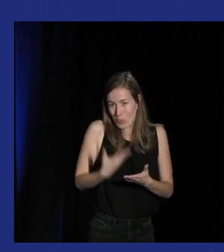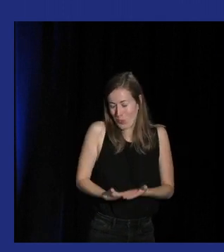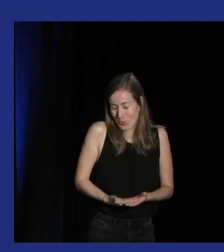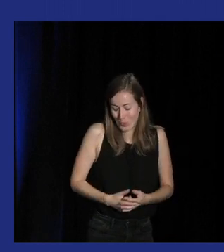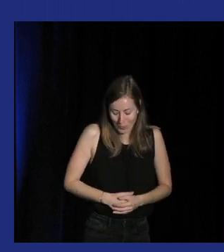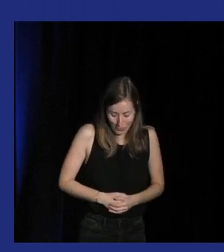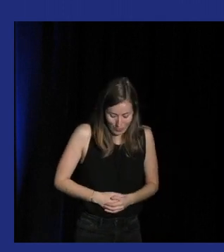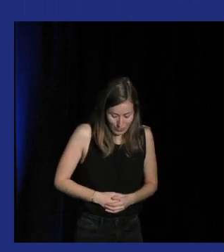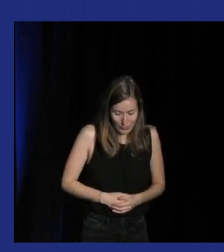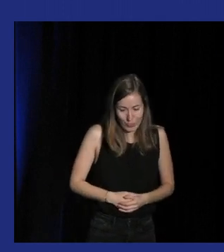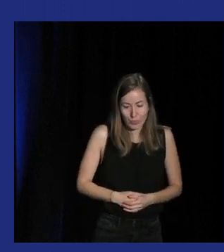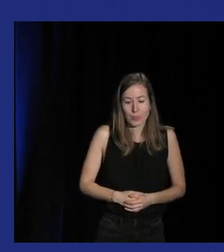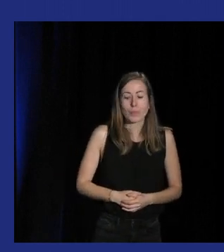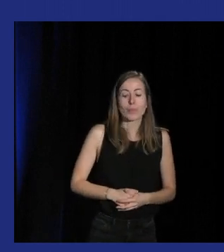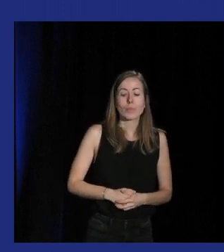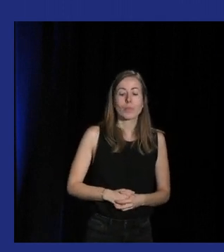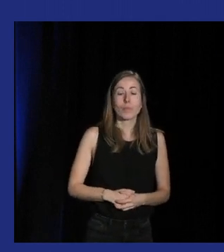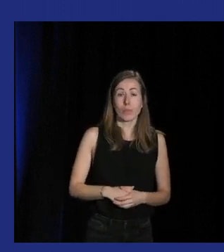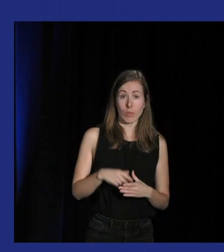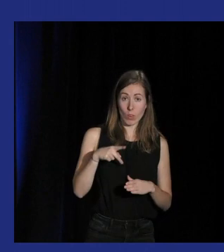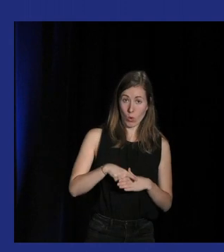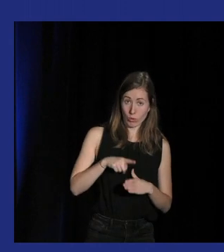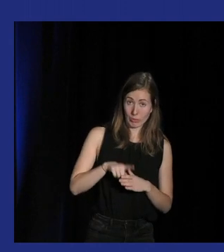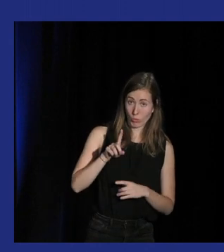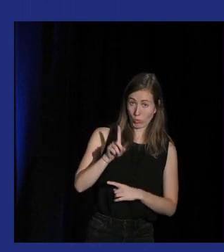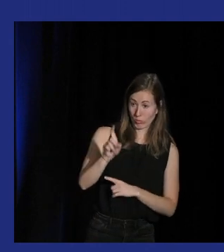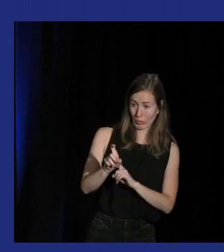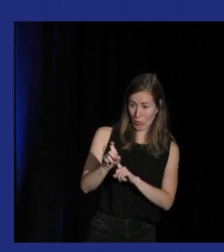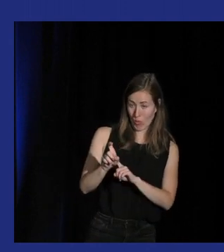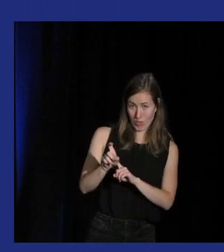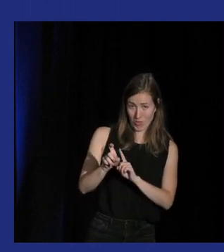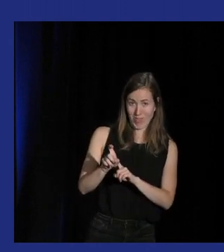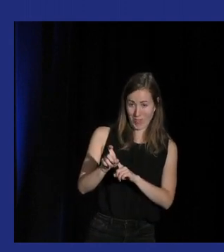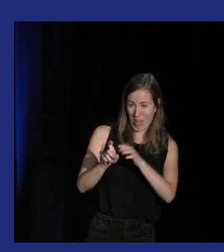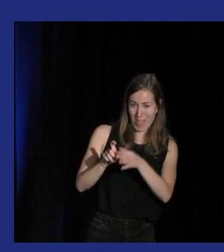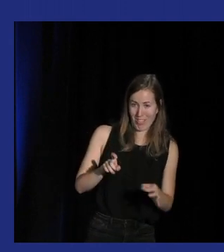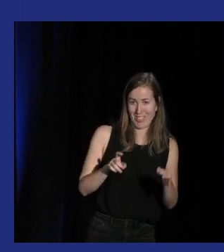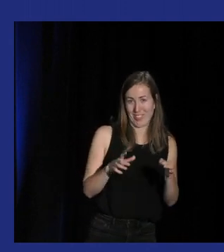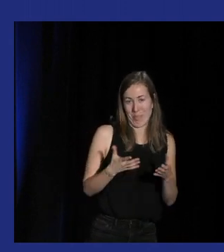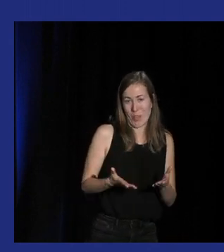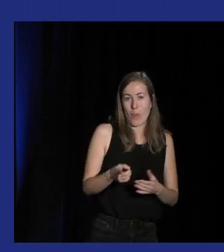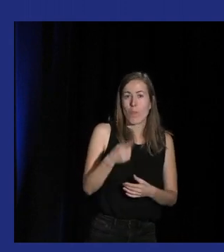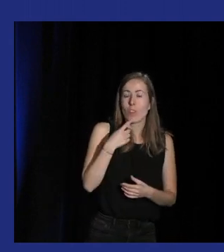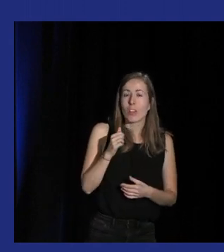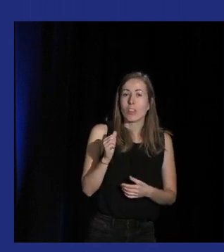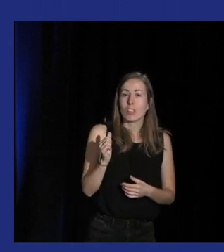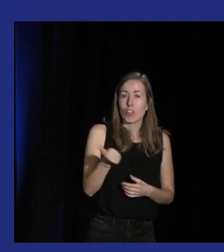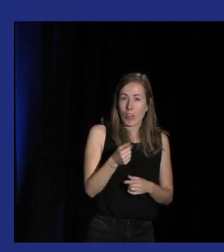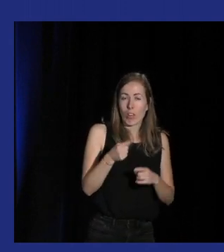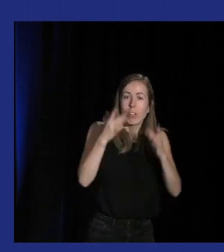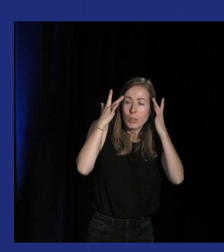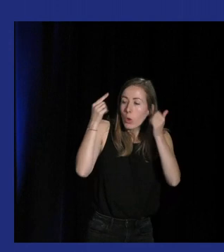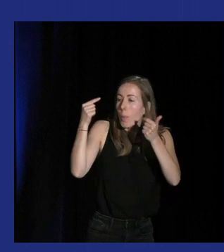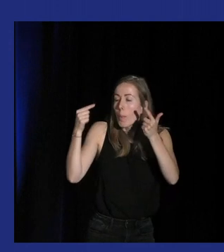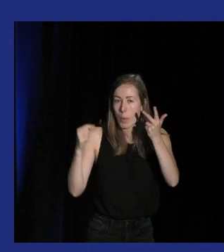je posais un petit peu la même question qu'au début selon vos expériences les questions de l'intégration de la musique spécifiquement à partir de